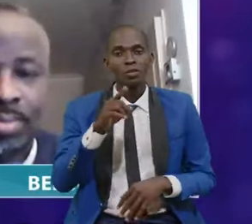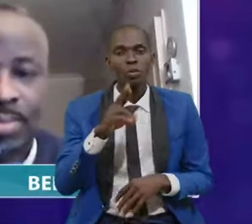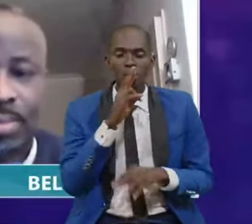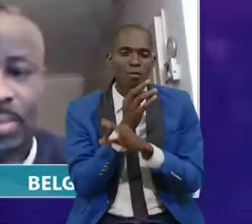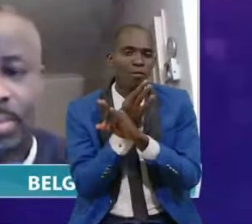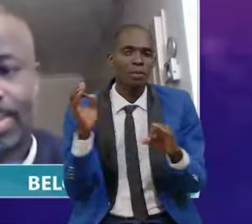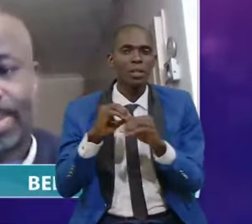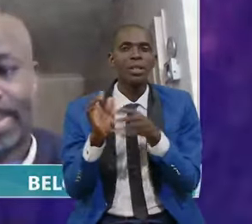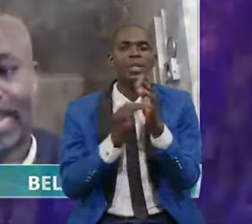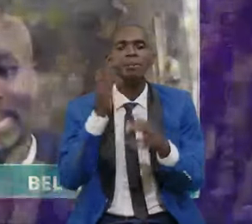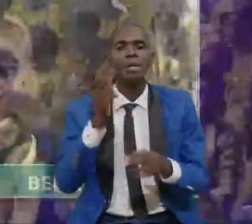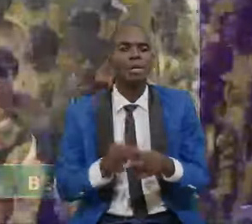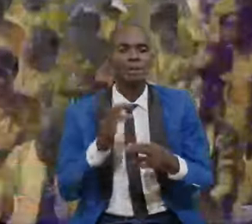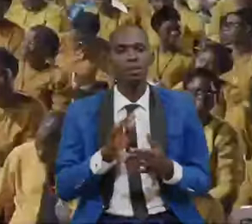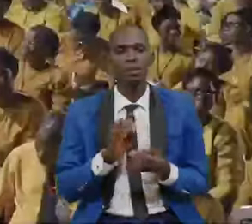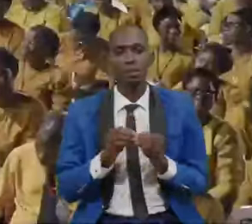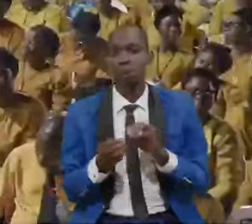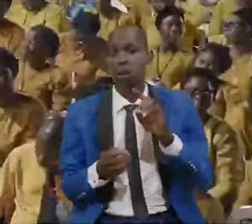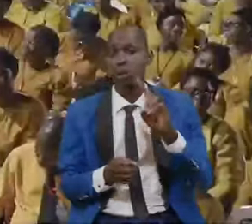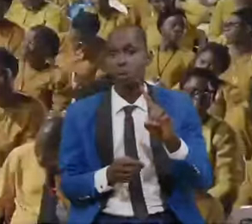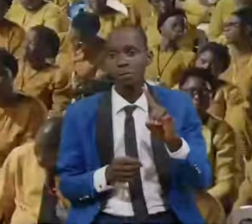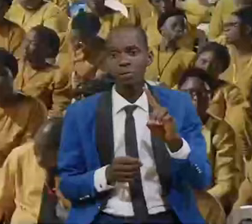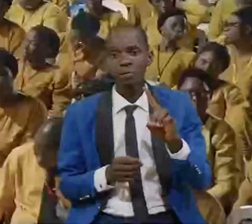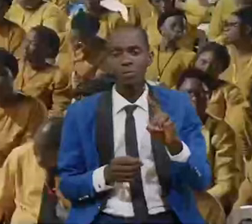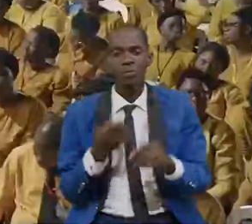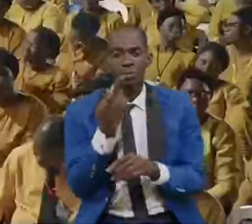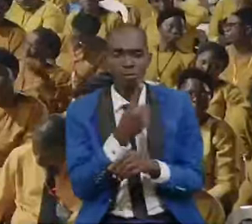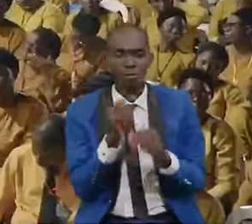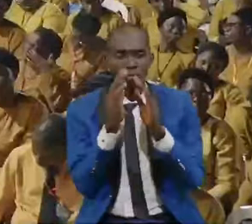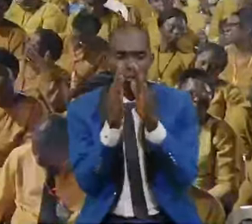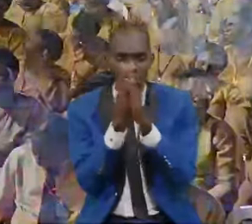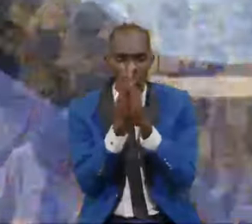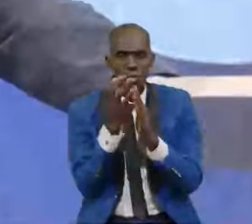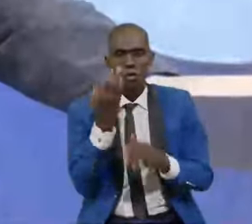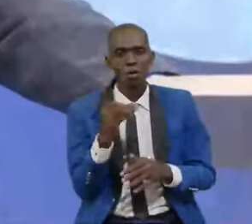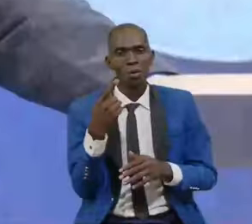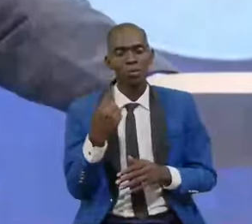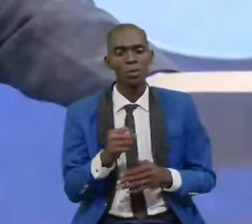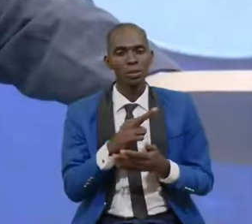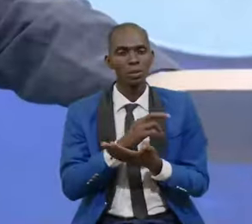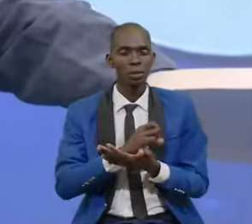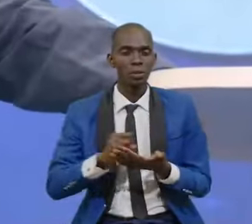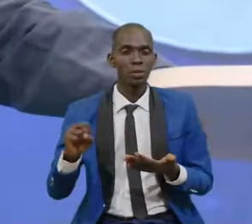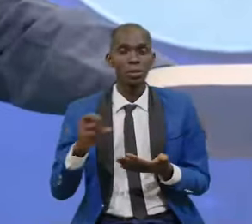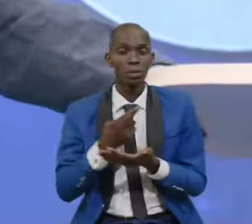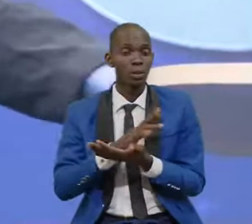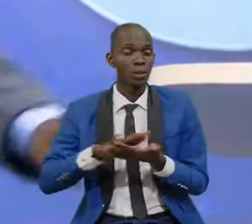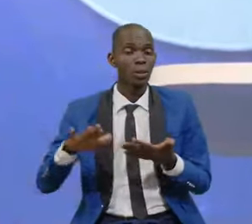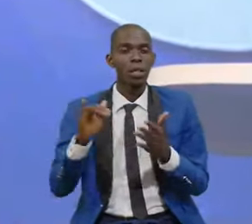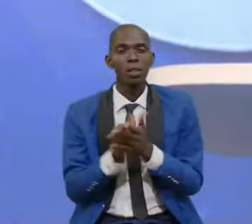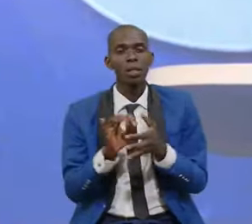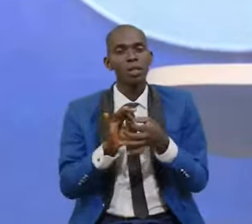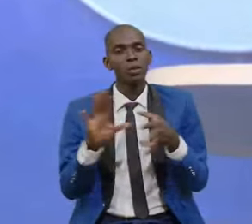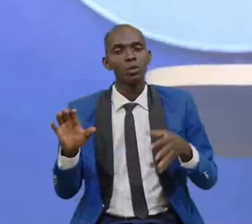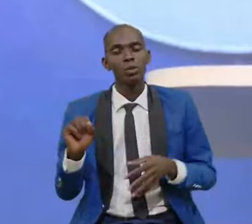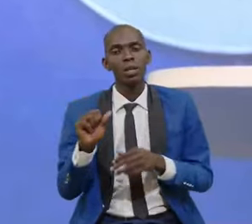libre au nom de Jésus. Premier point donc, la prière du juste qui délie les liens